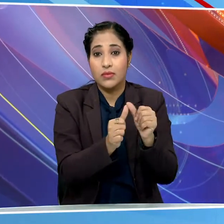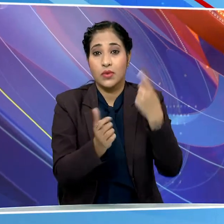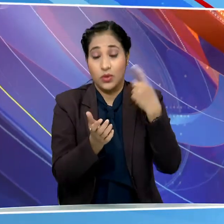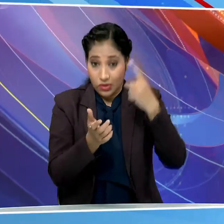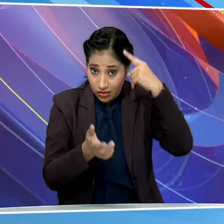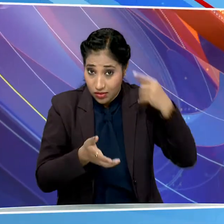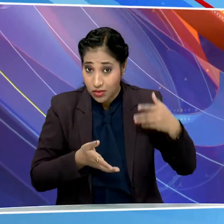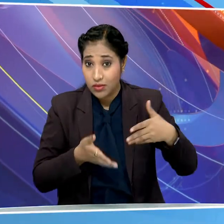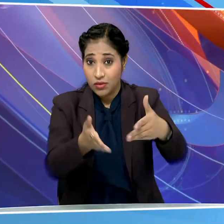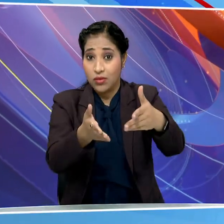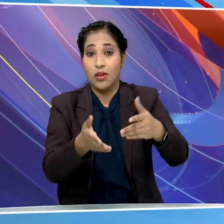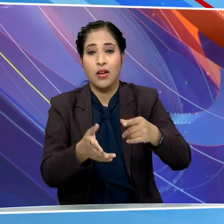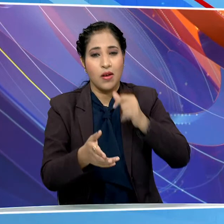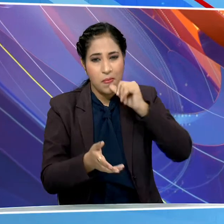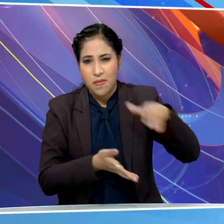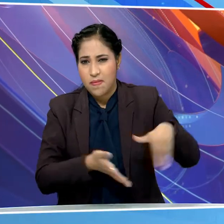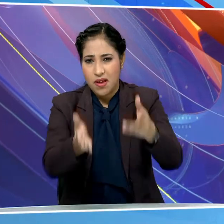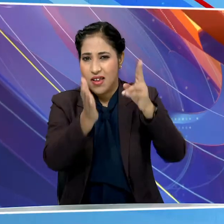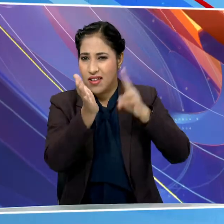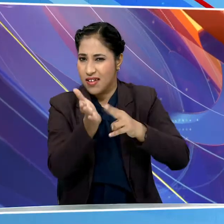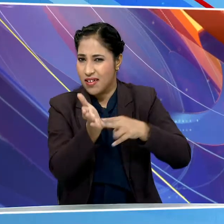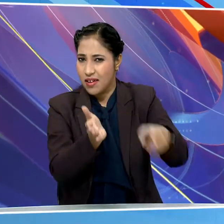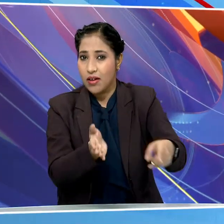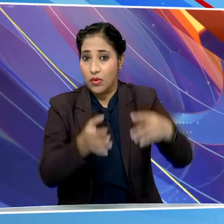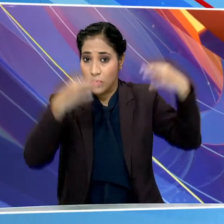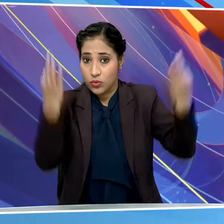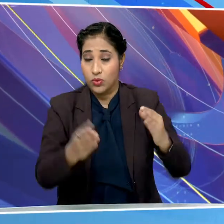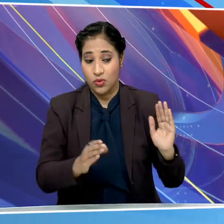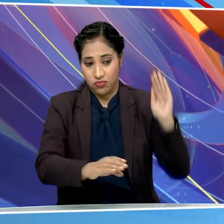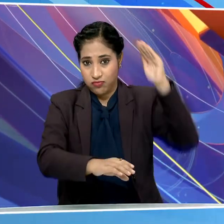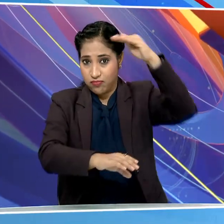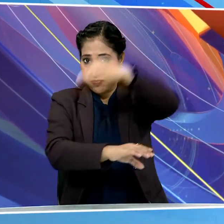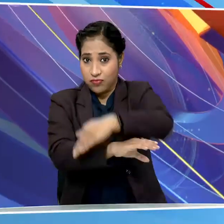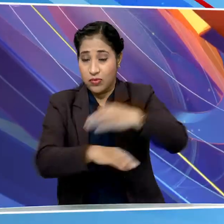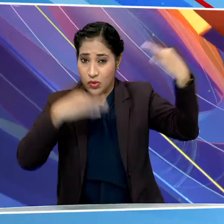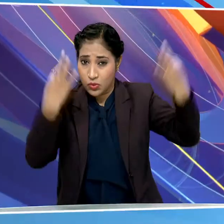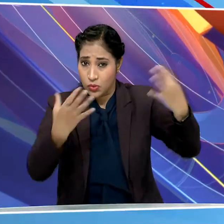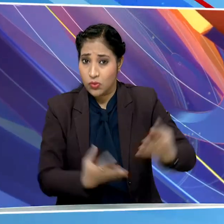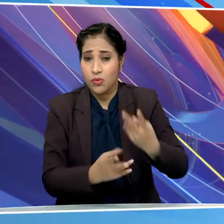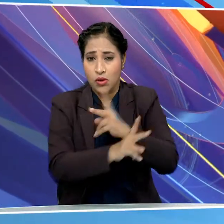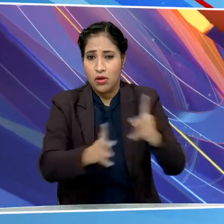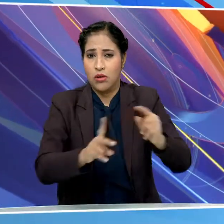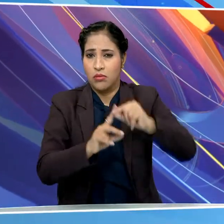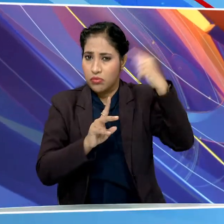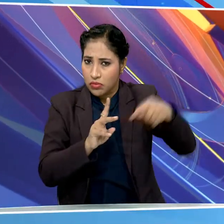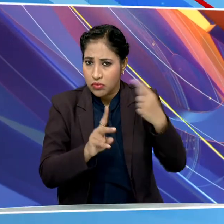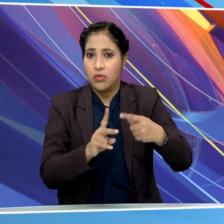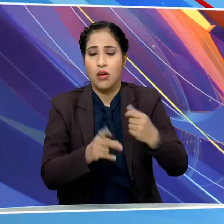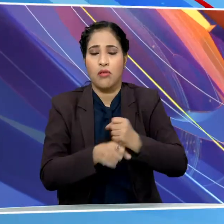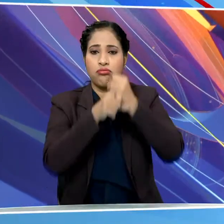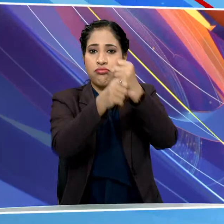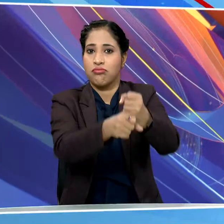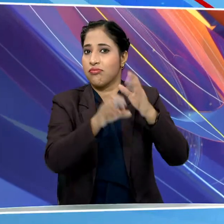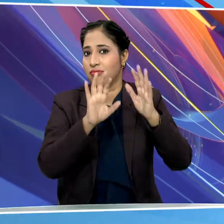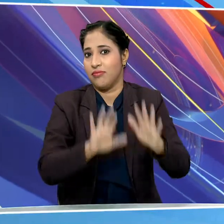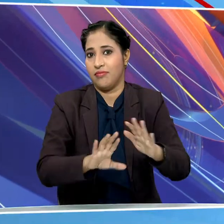आसा रोड पर नर्मदा नदी पर बने नए पुल सहित कई विकास परियोजनाओं को भी राष्ट्र को समर्पित